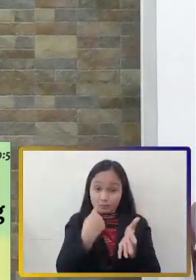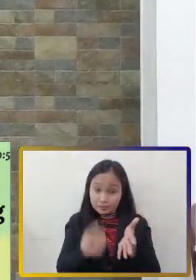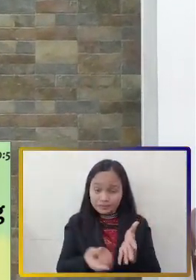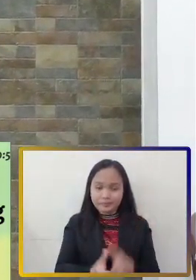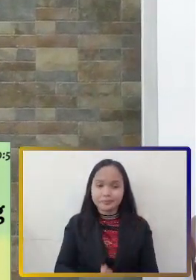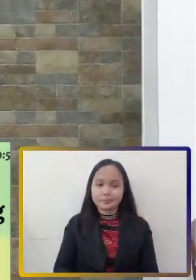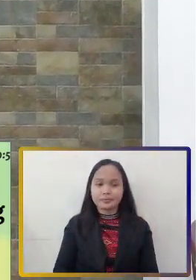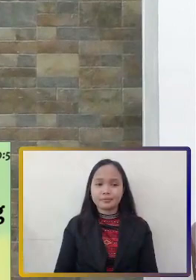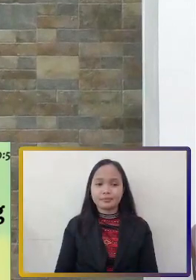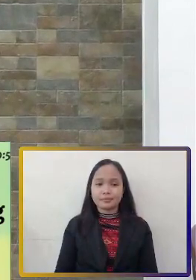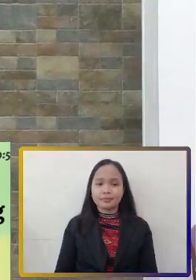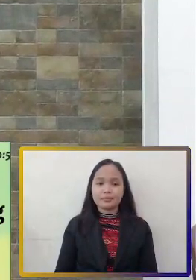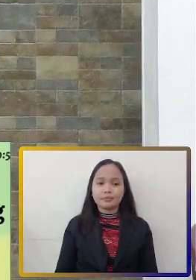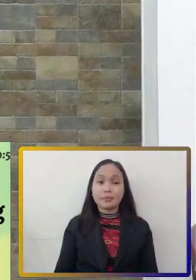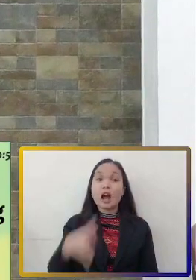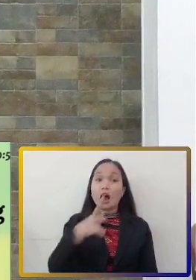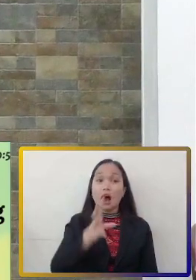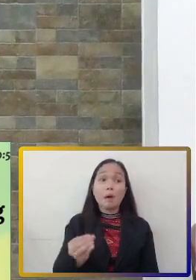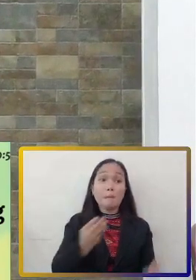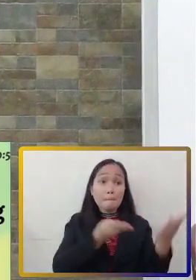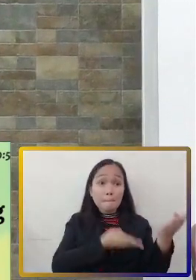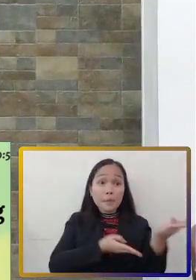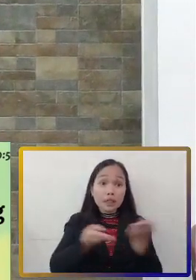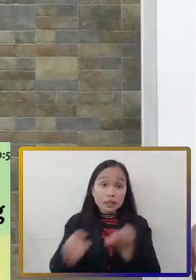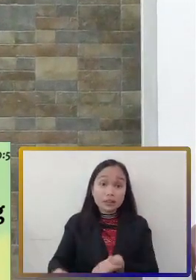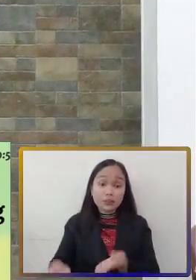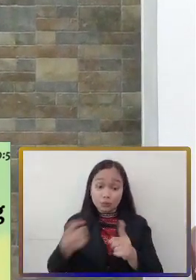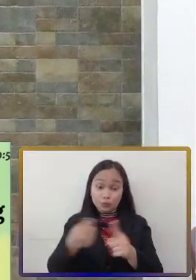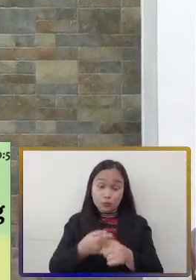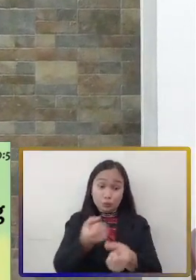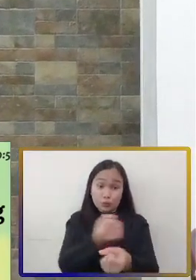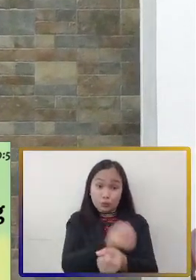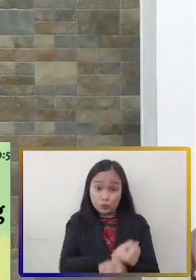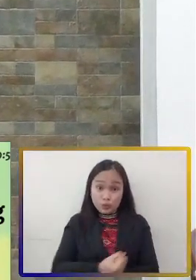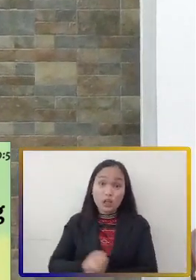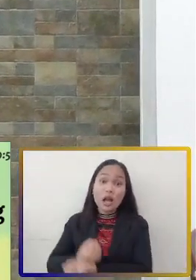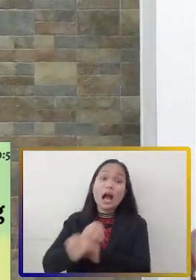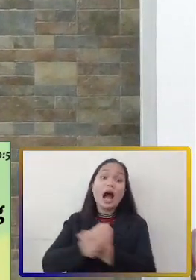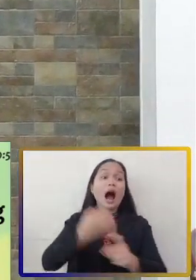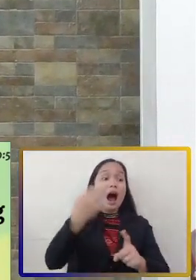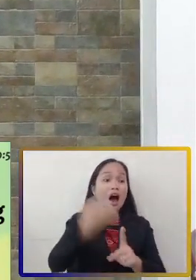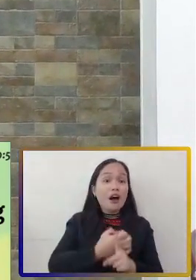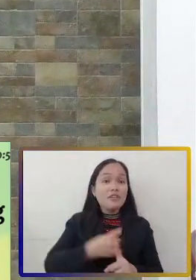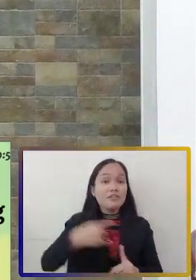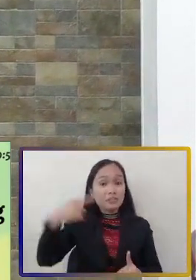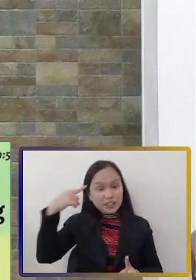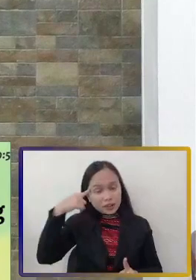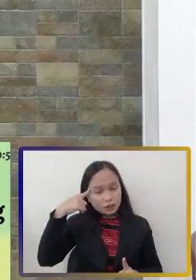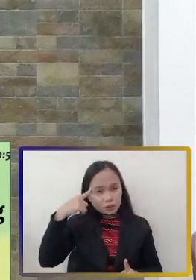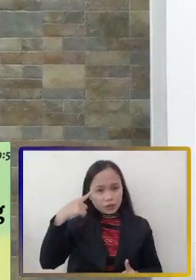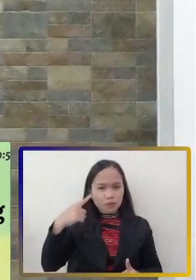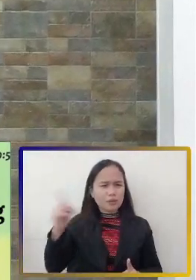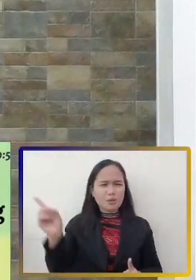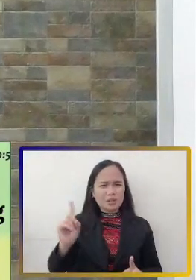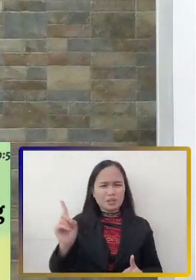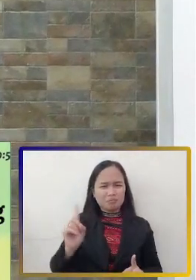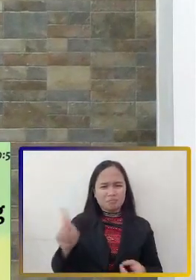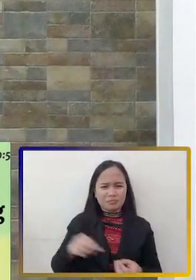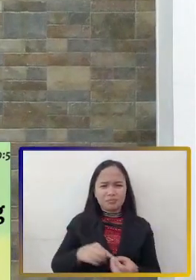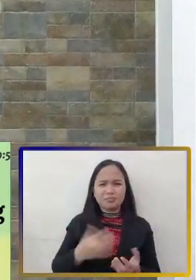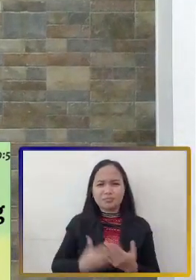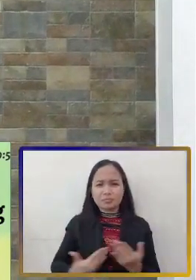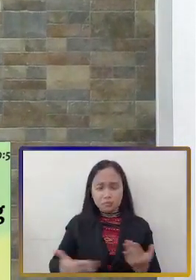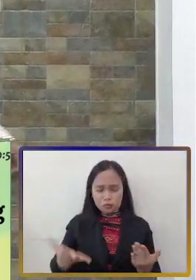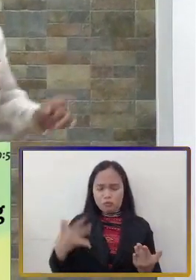right? And bringing into captivity every thought. What is the thing? Do you